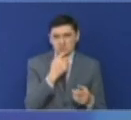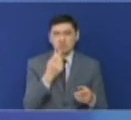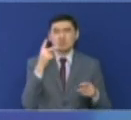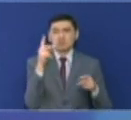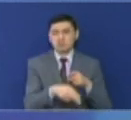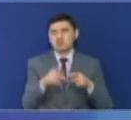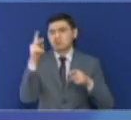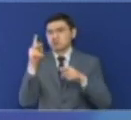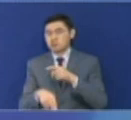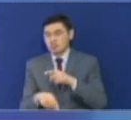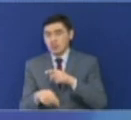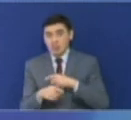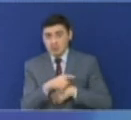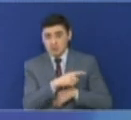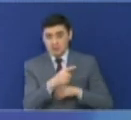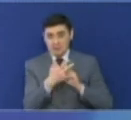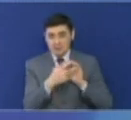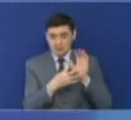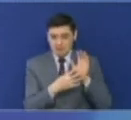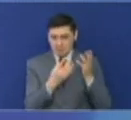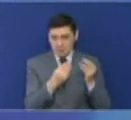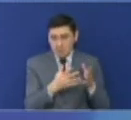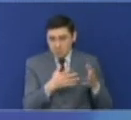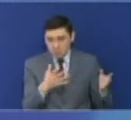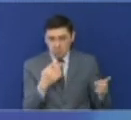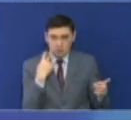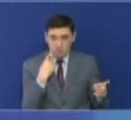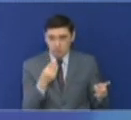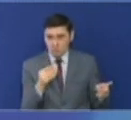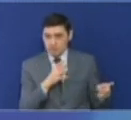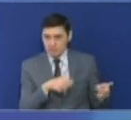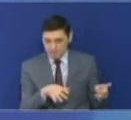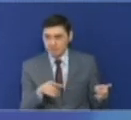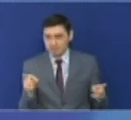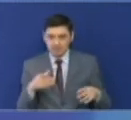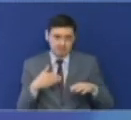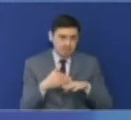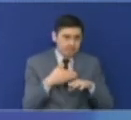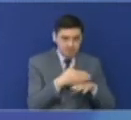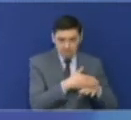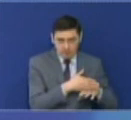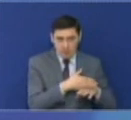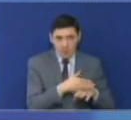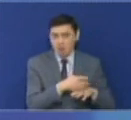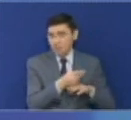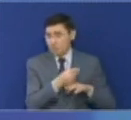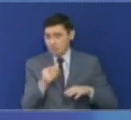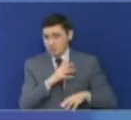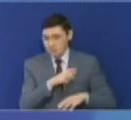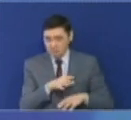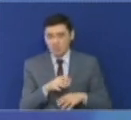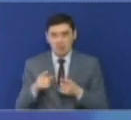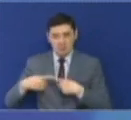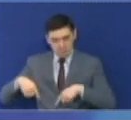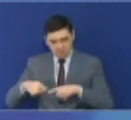долги свыше 30 дней. Если рейдовые мероприятия не принесут результатов, то теплоснабжающая организация